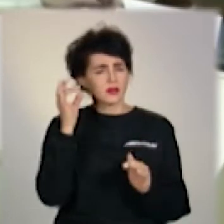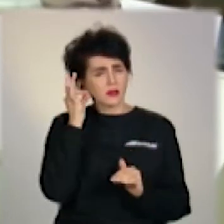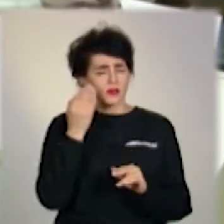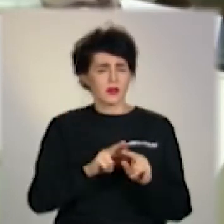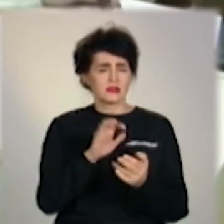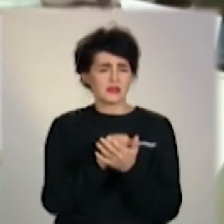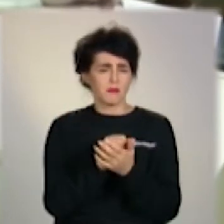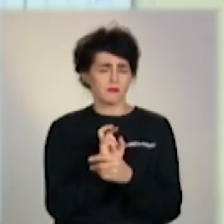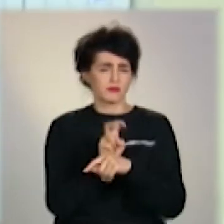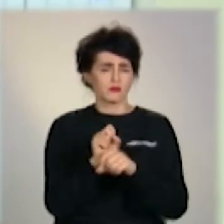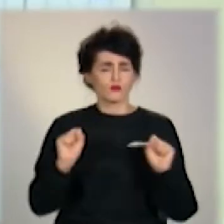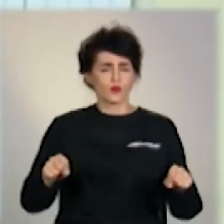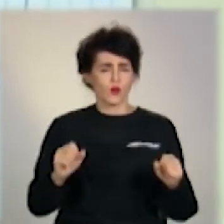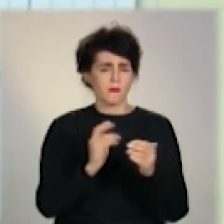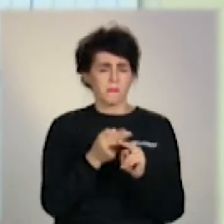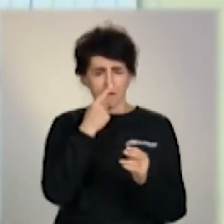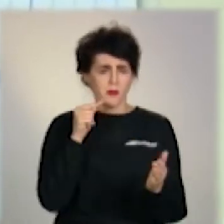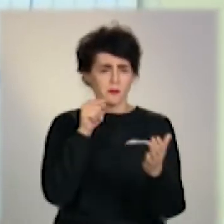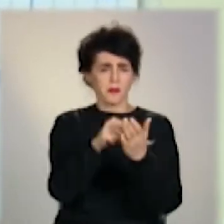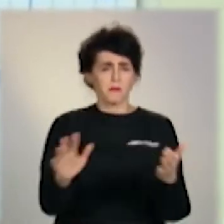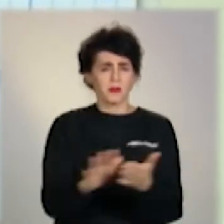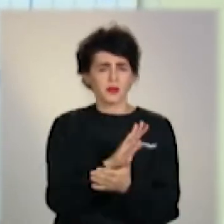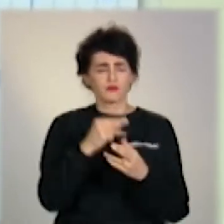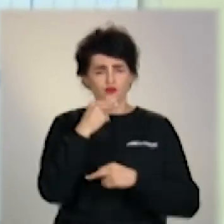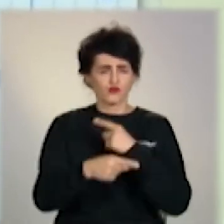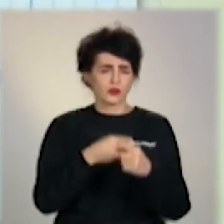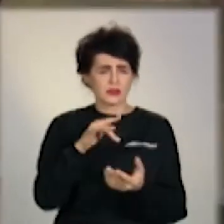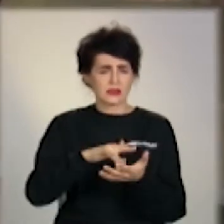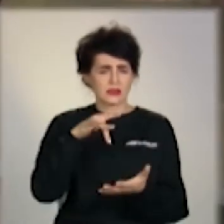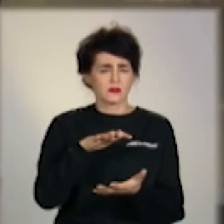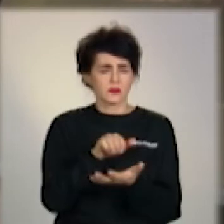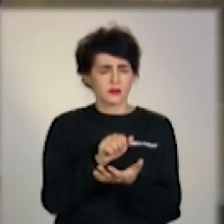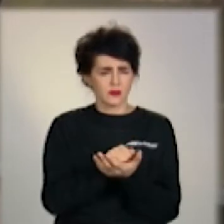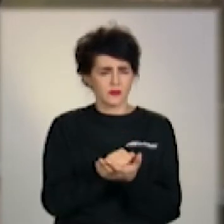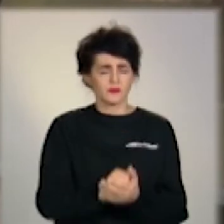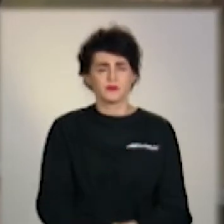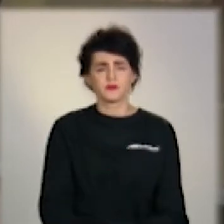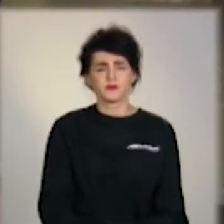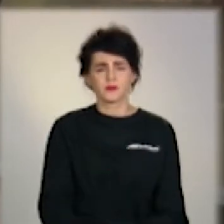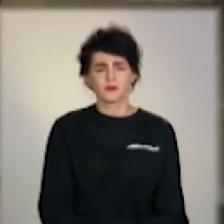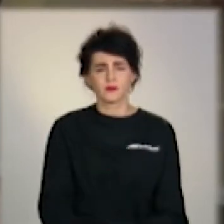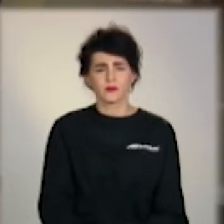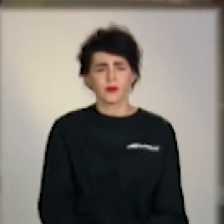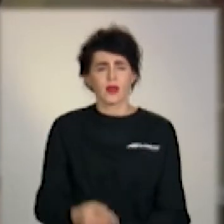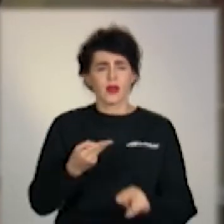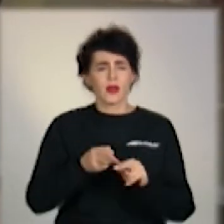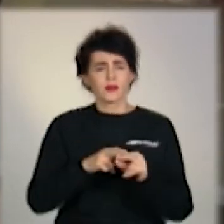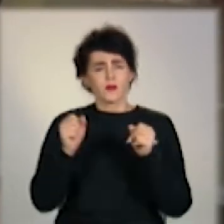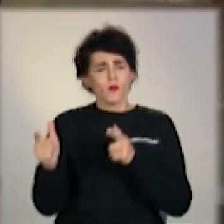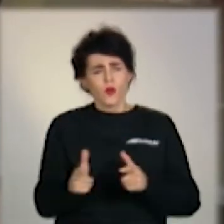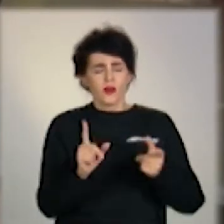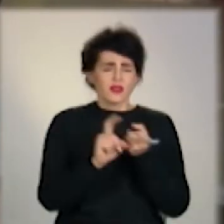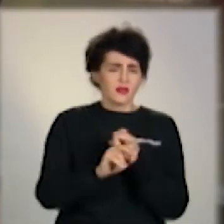такі заняття можна потрапити безкоштовно через центр зайнятості. На залежності від виду підготовки це